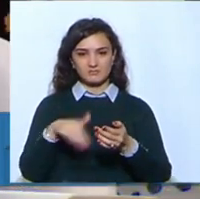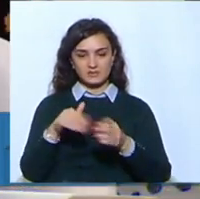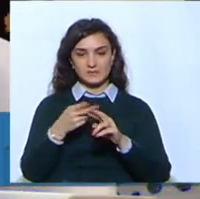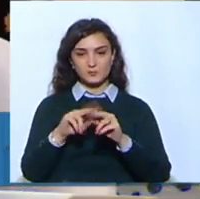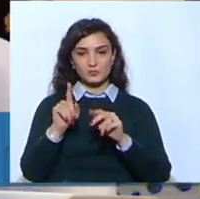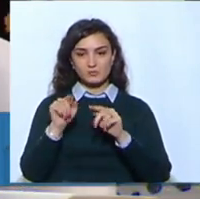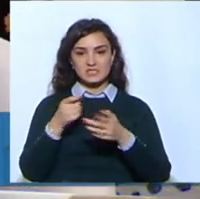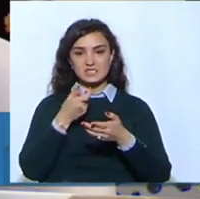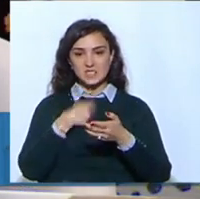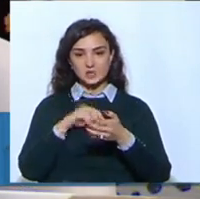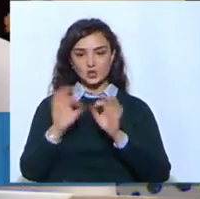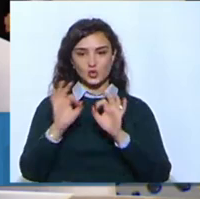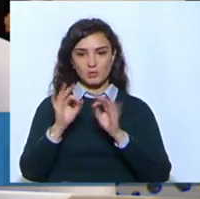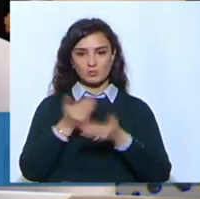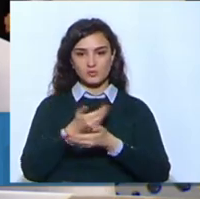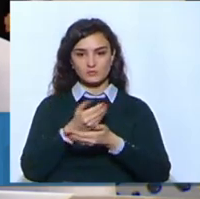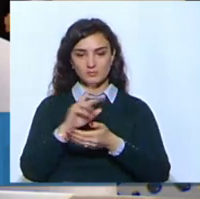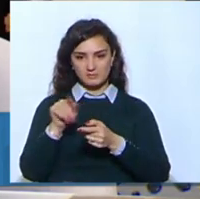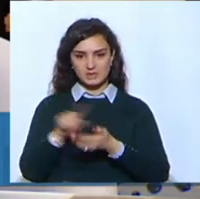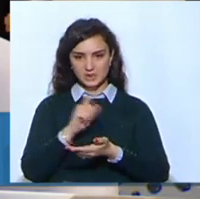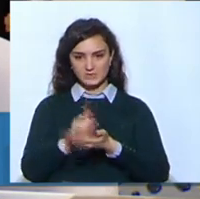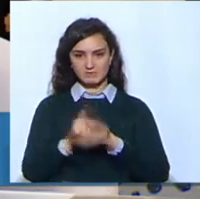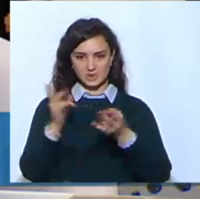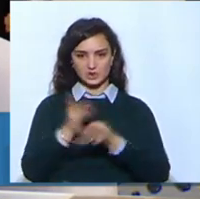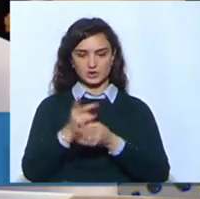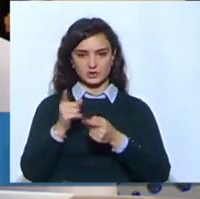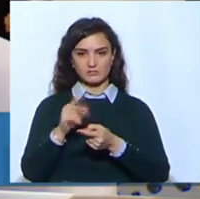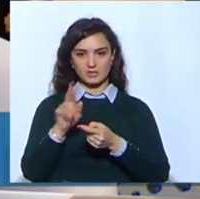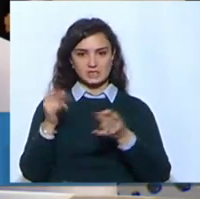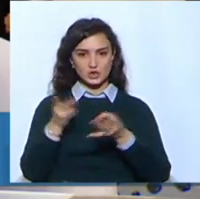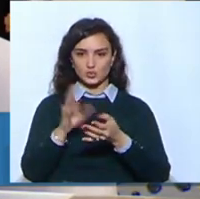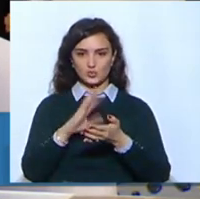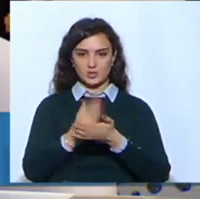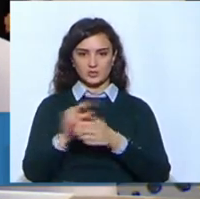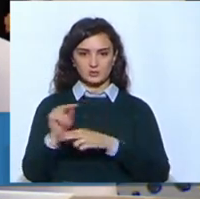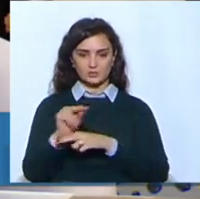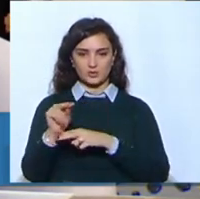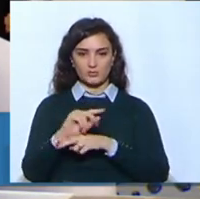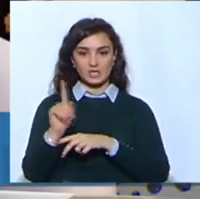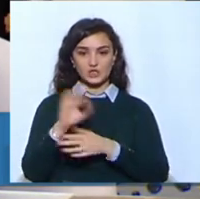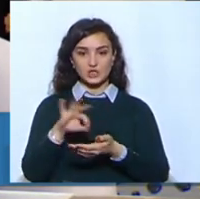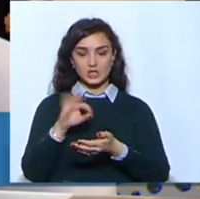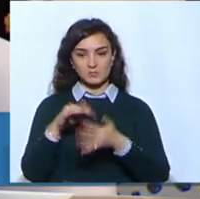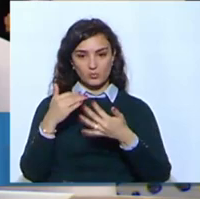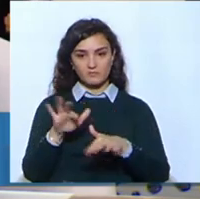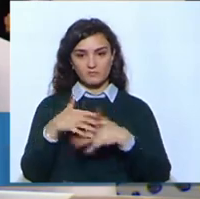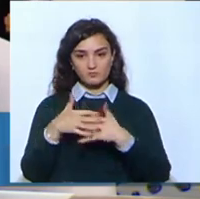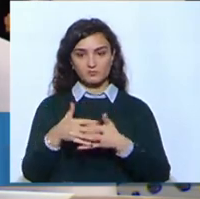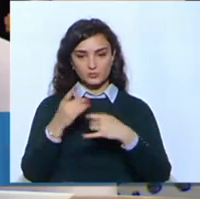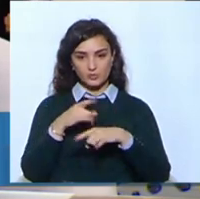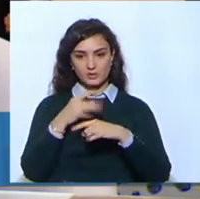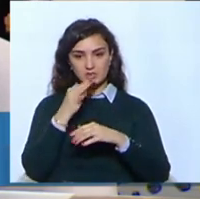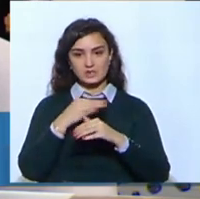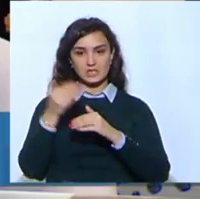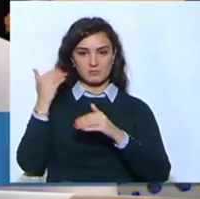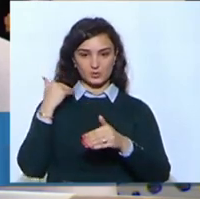მის საშოს ნორმალური მაცხოვრებელია და მას აუცილებლად კიდე დასჭირდება და ანუ საჭირო არ არის ეს მკურნალობა. რაც შეეხება უკვე მშობიარობის წინა